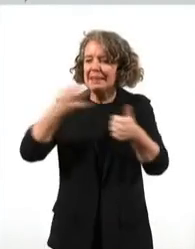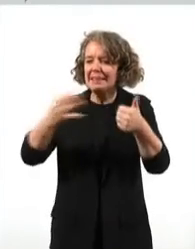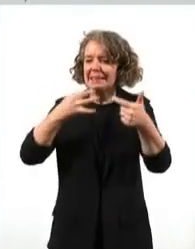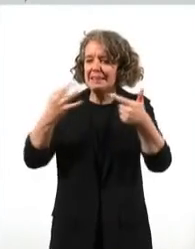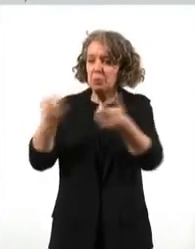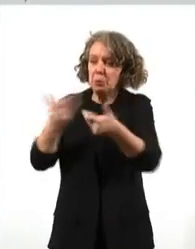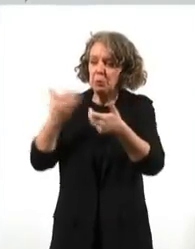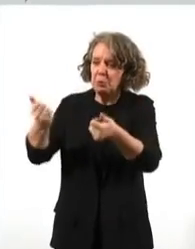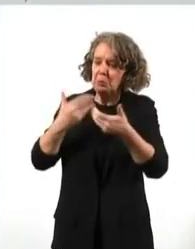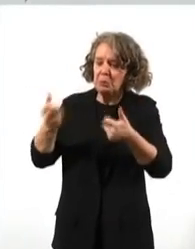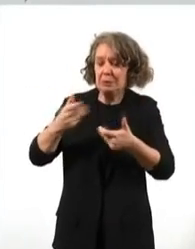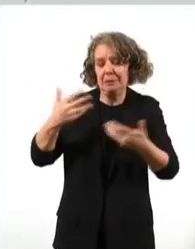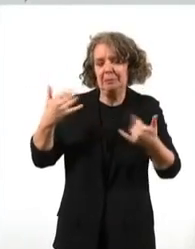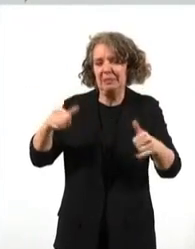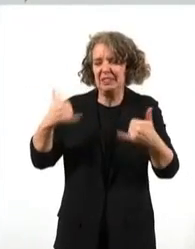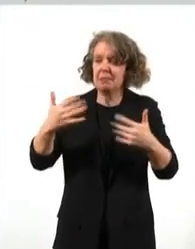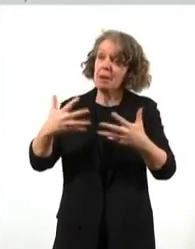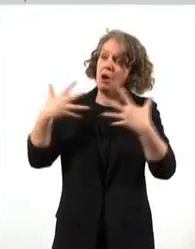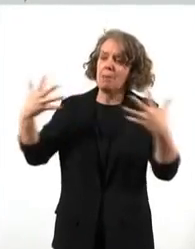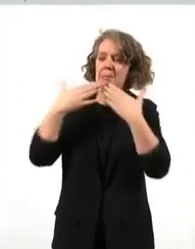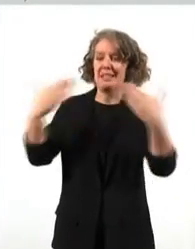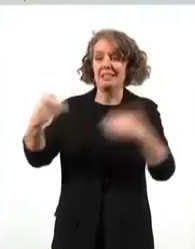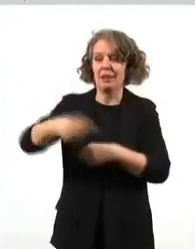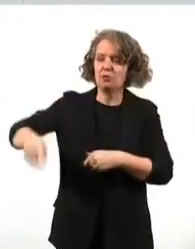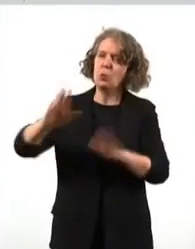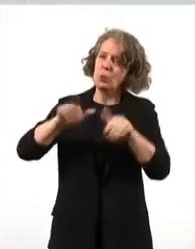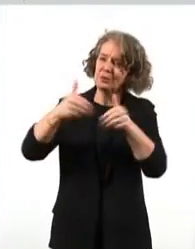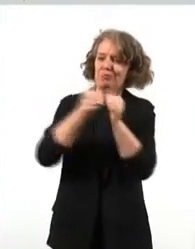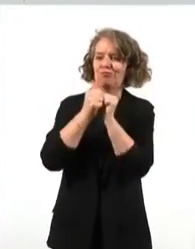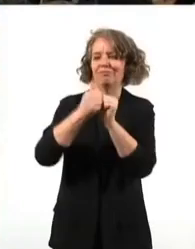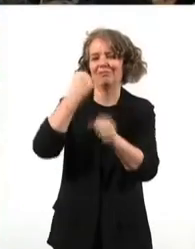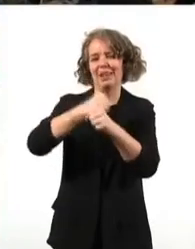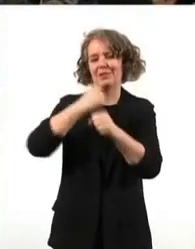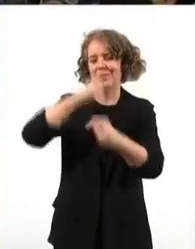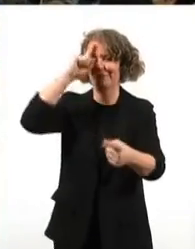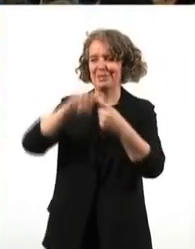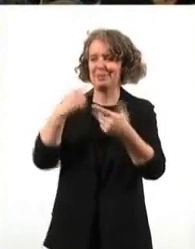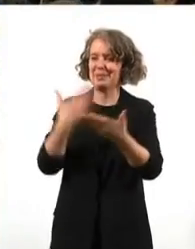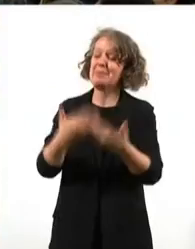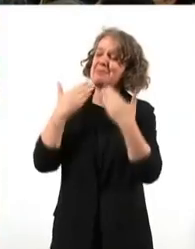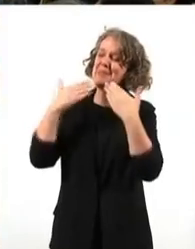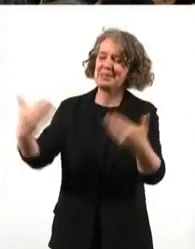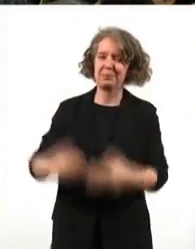merci à vous et continuons à travailler ensemble sur tous ces sujets. Merci.